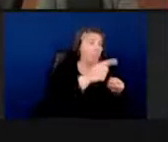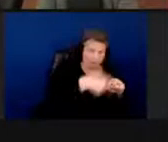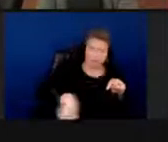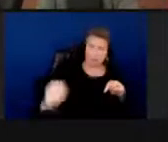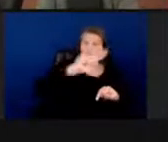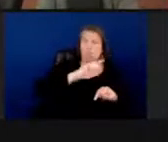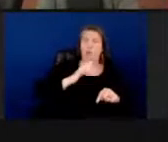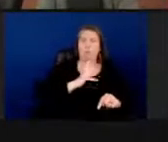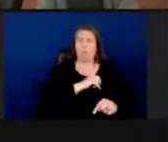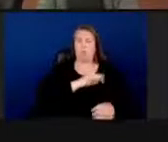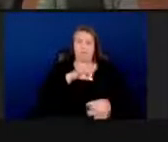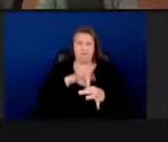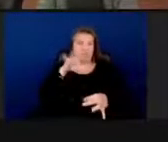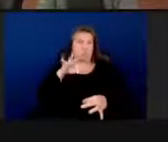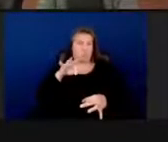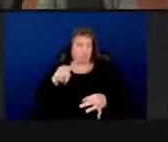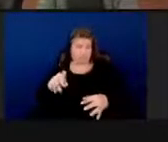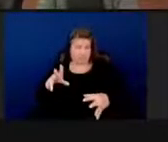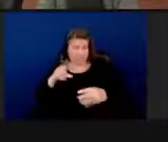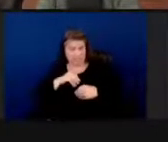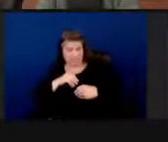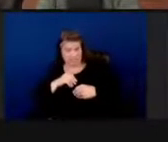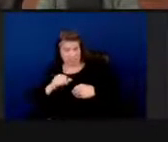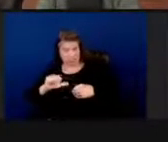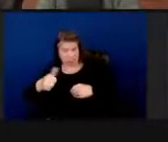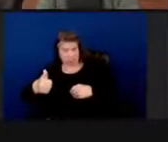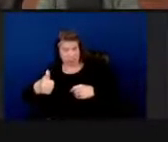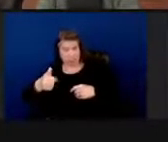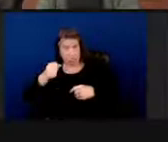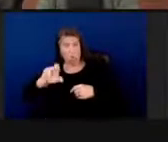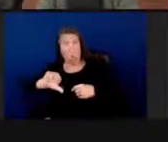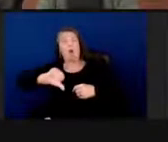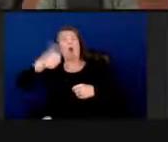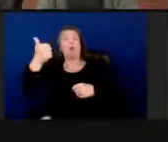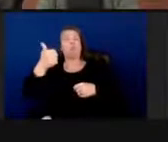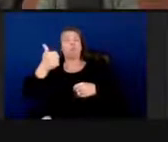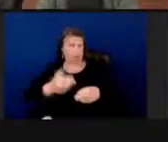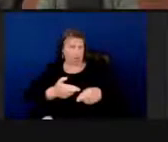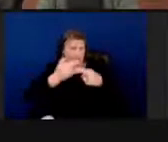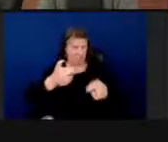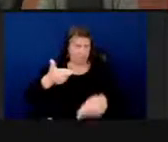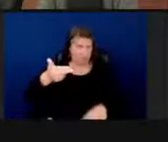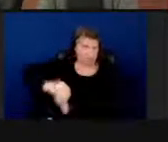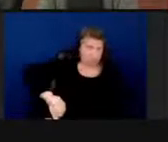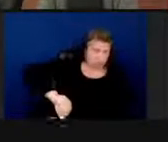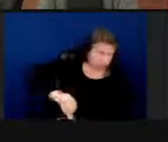ni kutoa mapendekezo, na